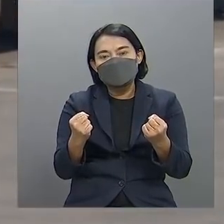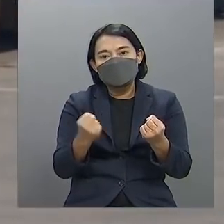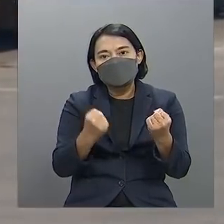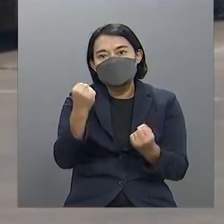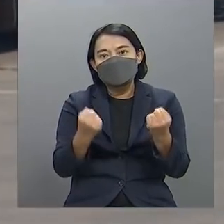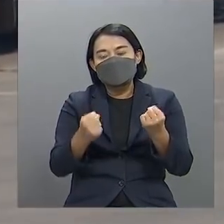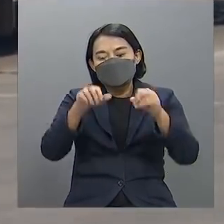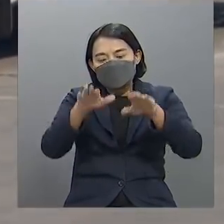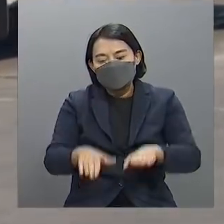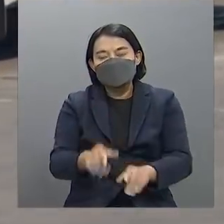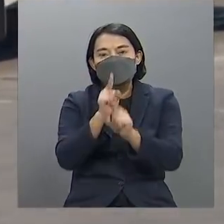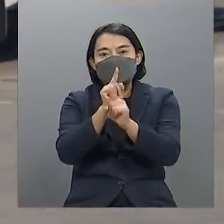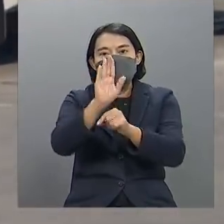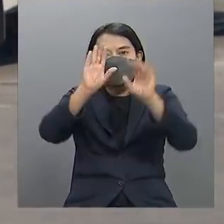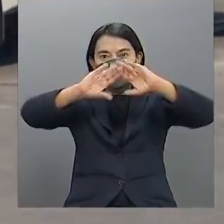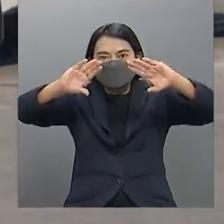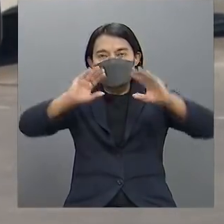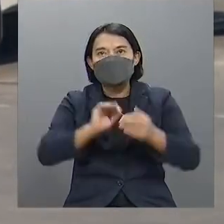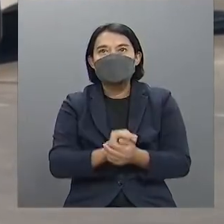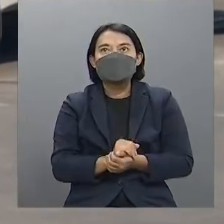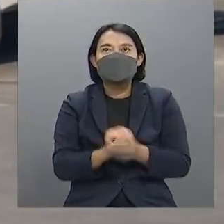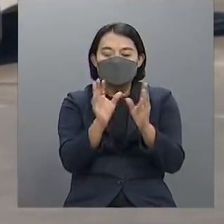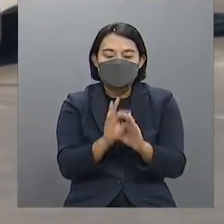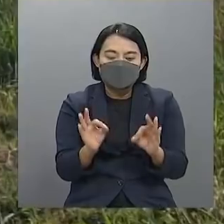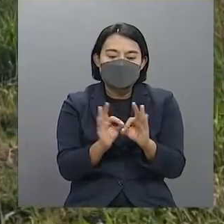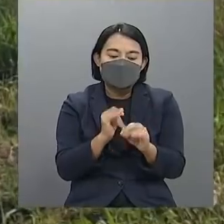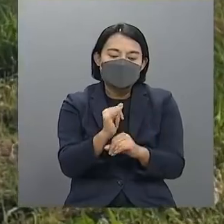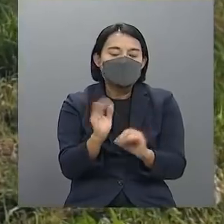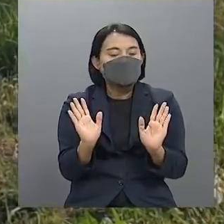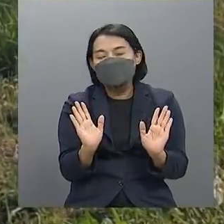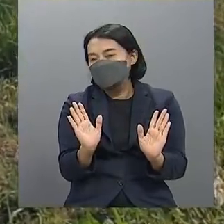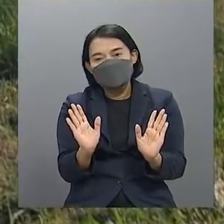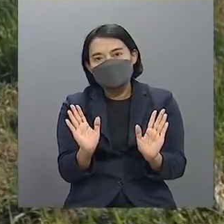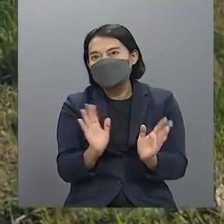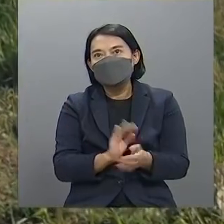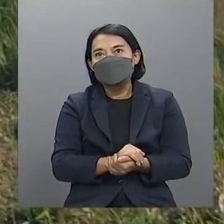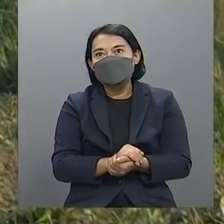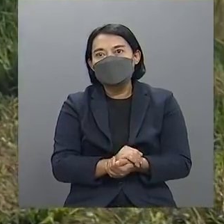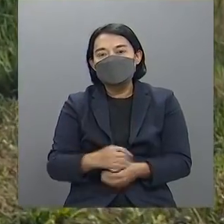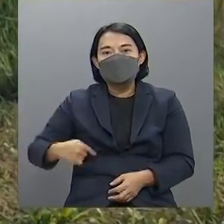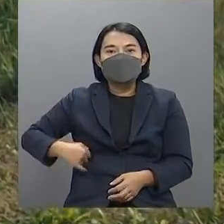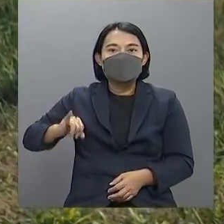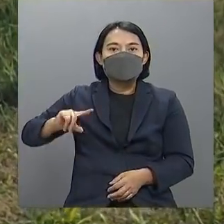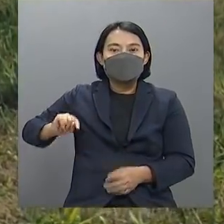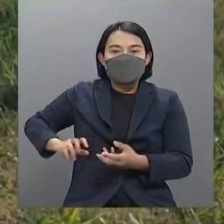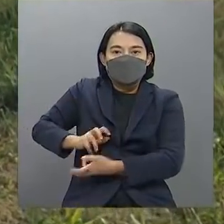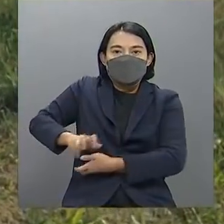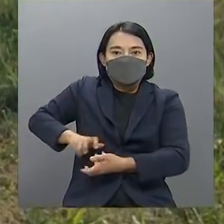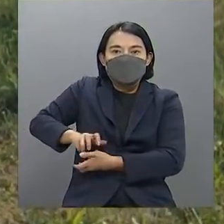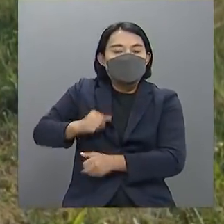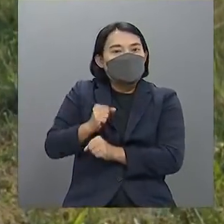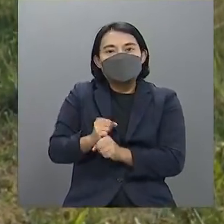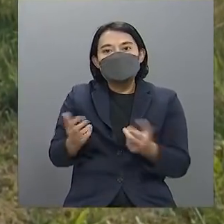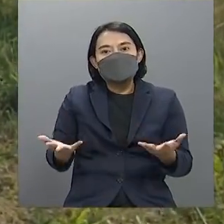ฐก็คือทำไมจำเป็นก็อย่าใช้ก็มีคำถามอยู่เหมือนกันว่าถ้าจะไปฟอกไตที่โรงพยาบาลจะไปยังไงดีสัปดาห์นึงเนี่ย